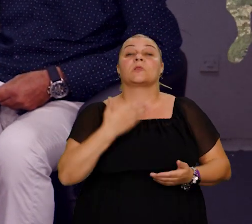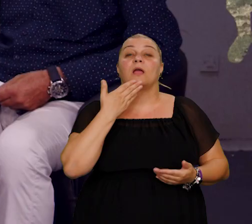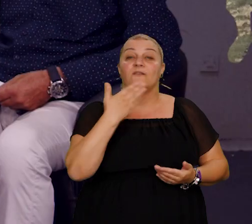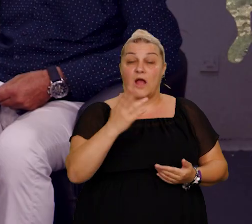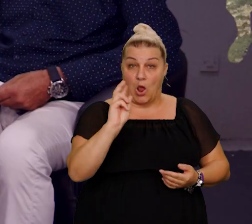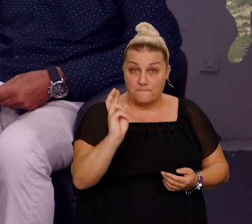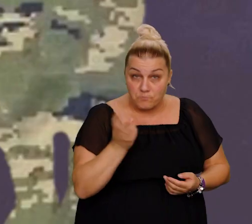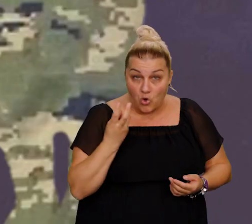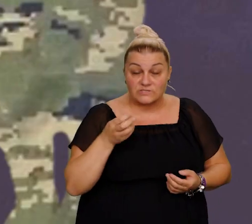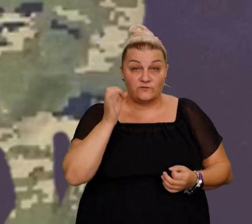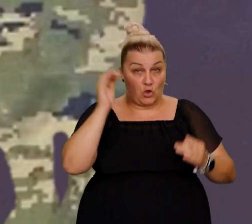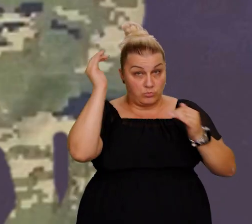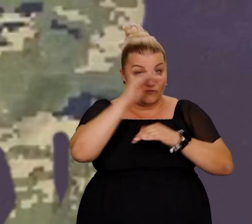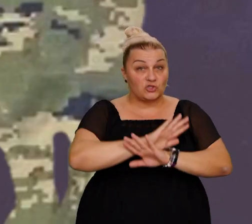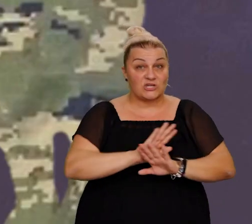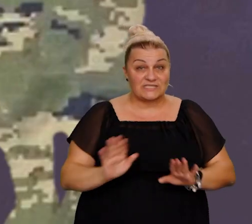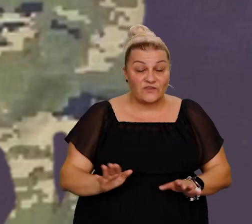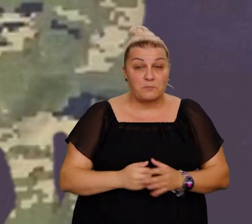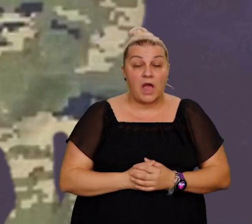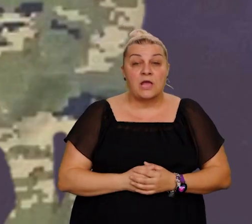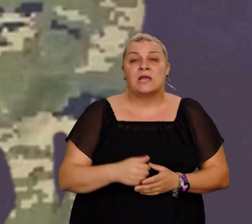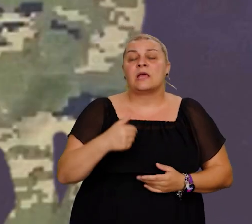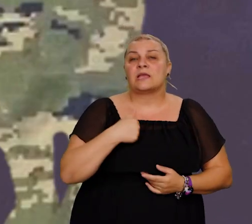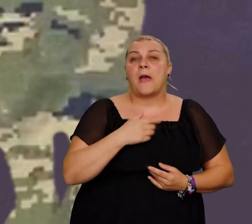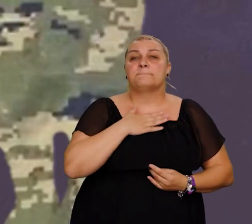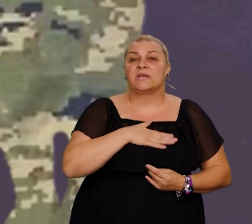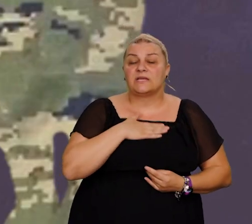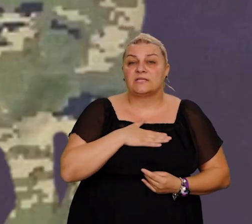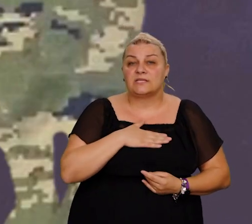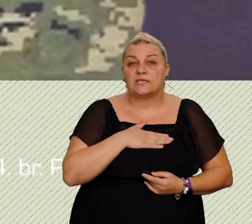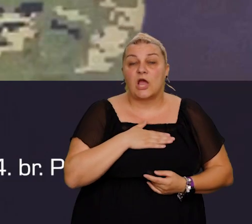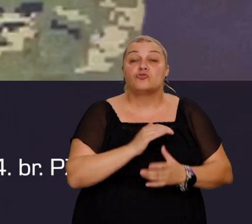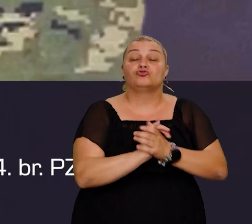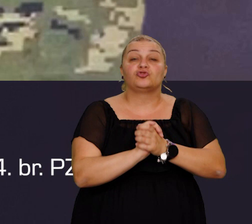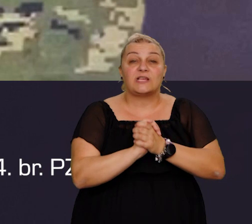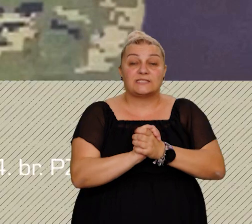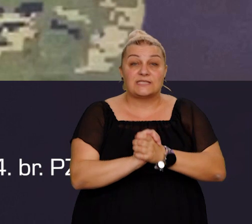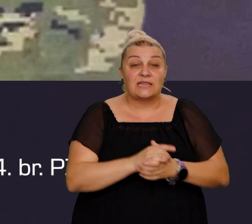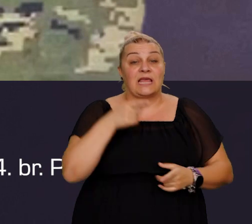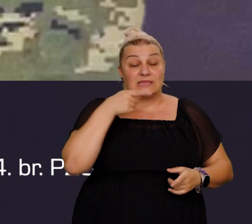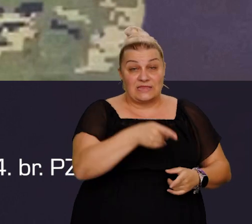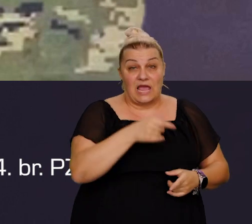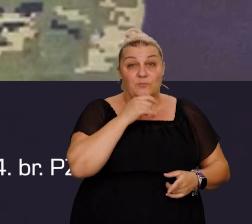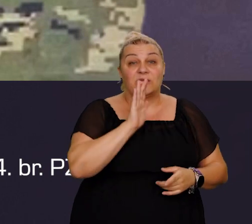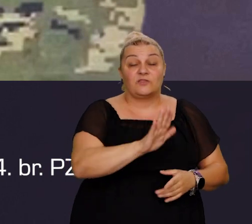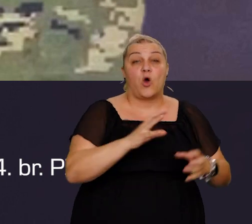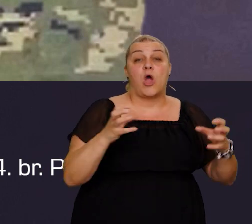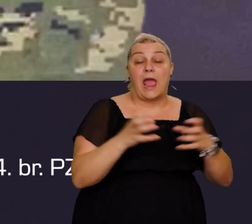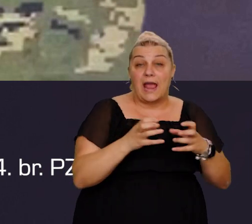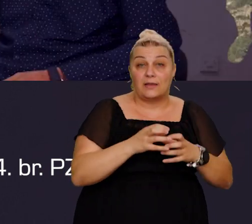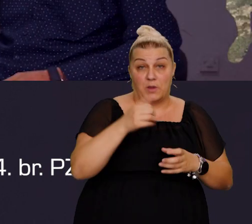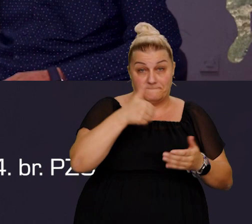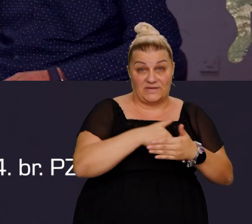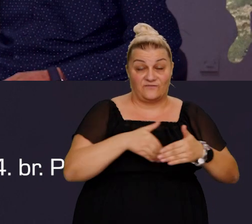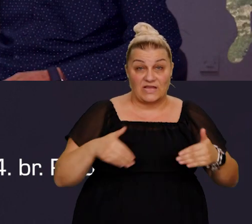Hvala na pozivu. Dobro večer svima. Htio bi Vrbatoviću čestitati tebi i cijeloj ekipi